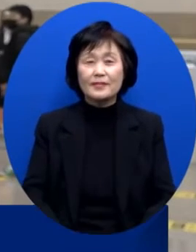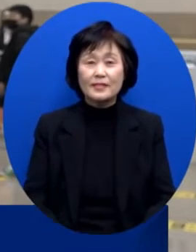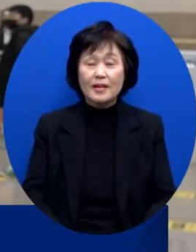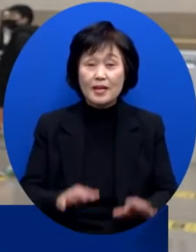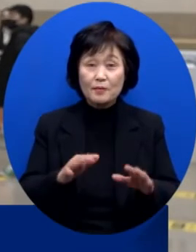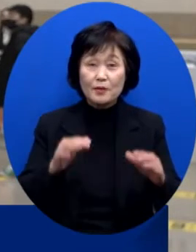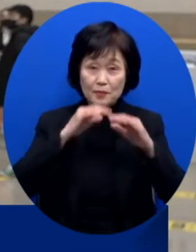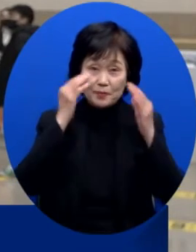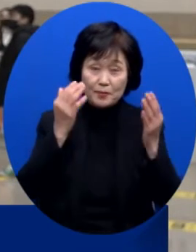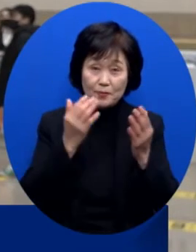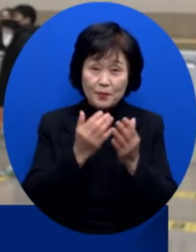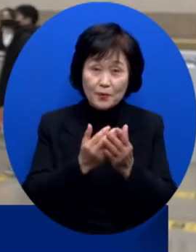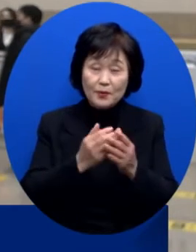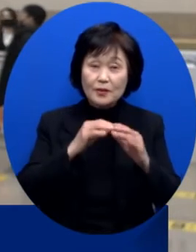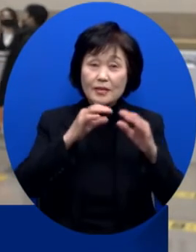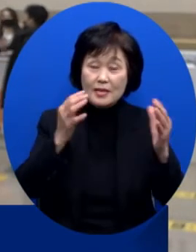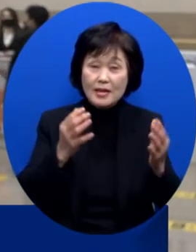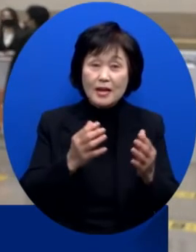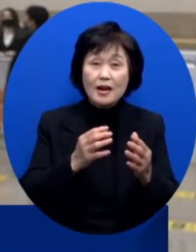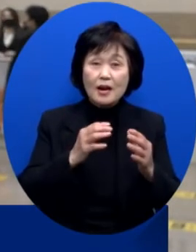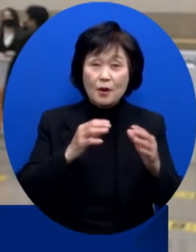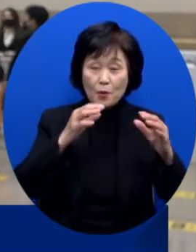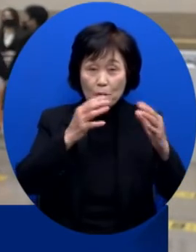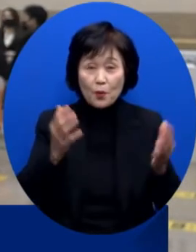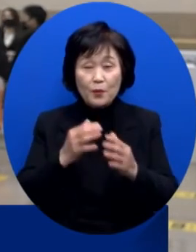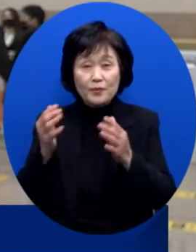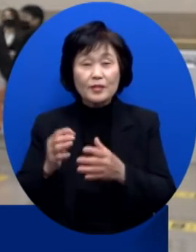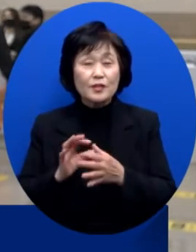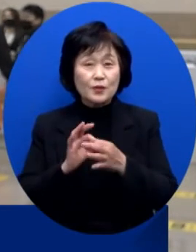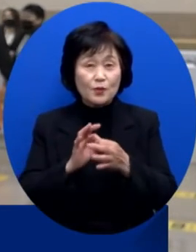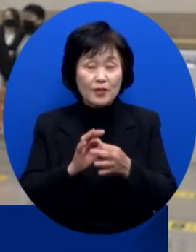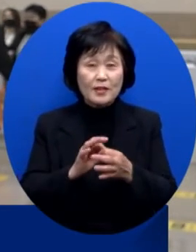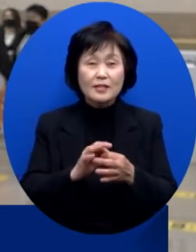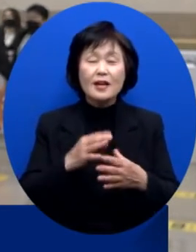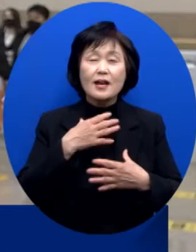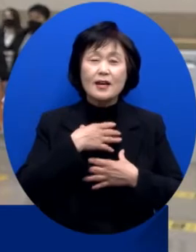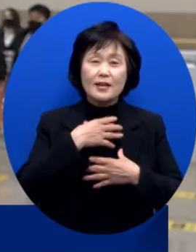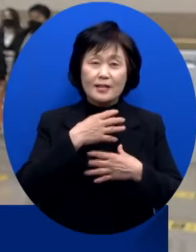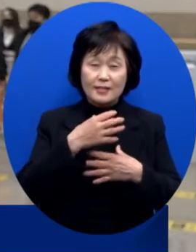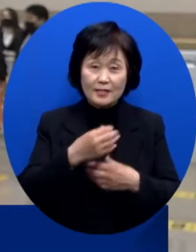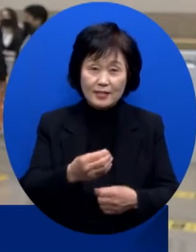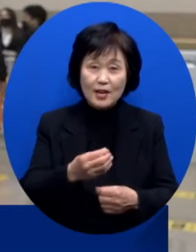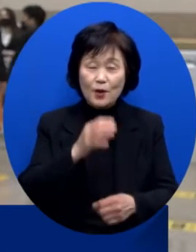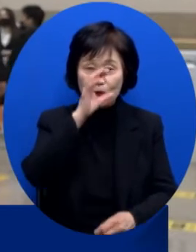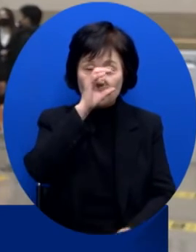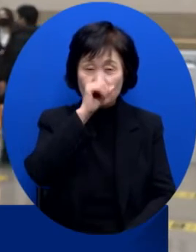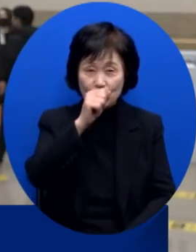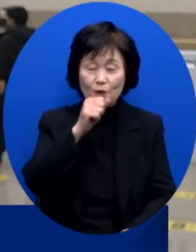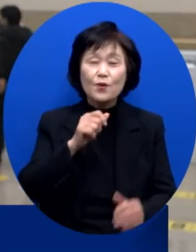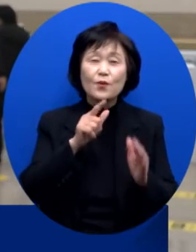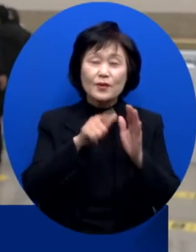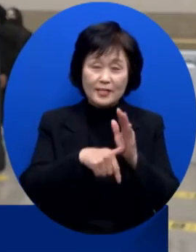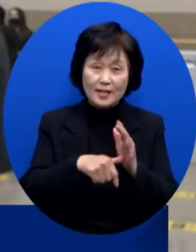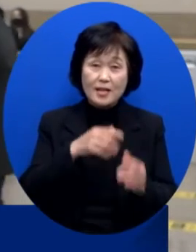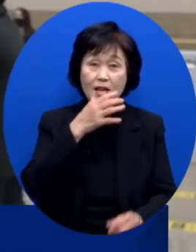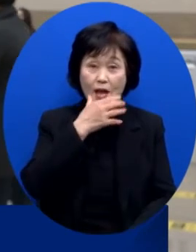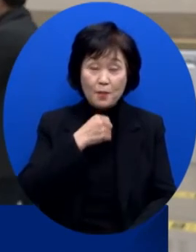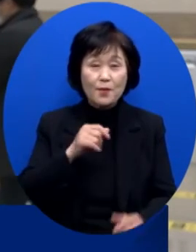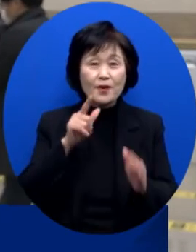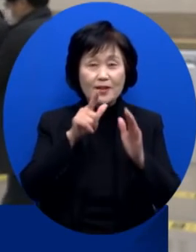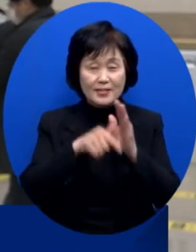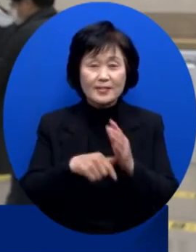모든 또 쉽게 찾긴 난 그럴 때 3차가 모든 합창단 들이 안전하고 좋은 시간도 행복한 시간